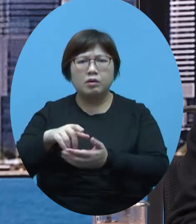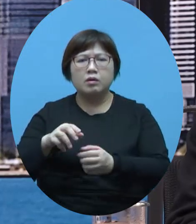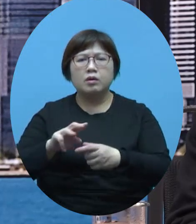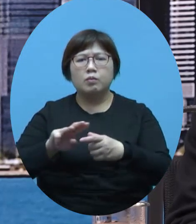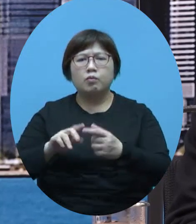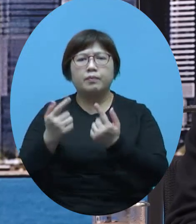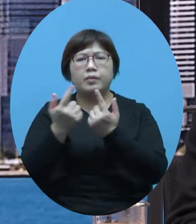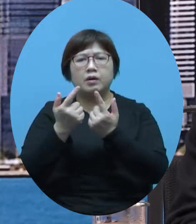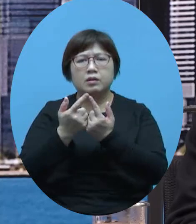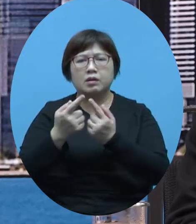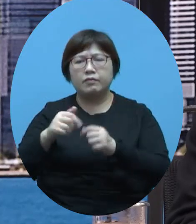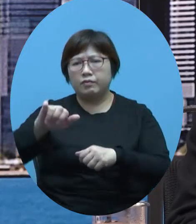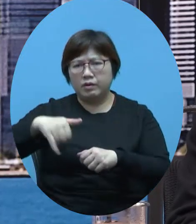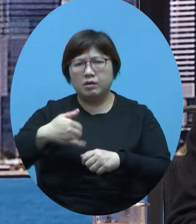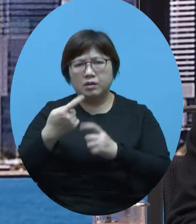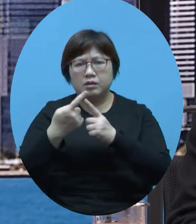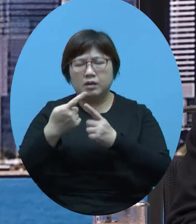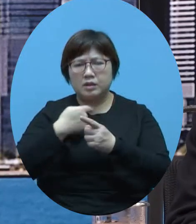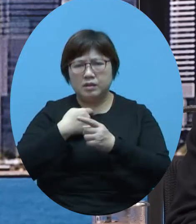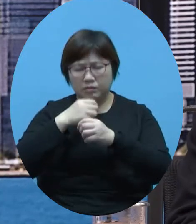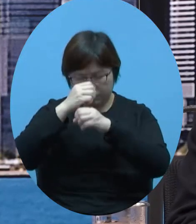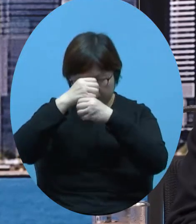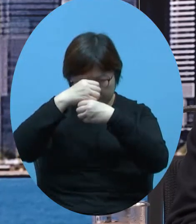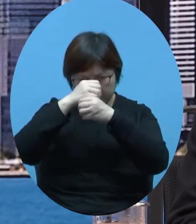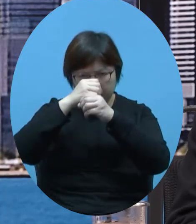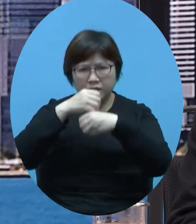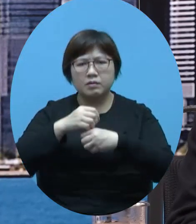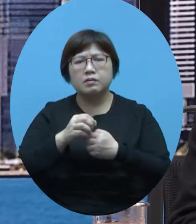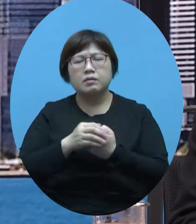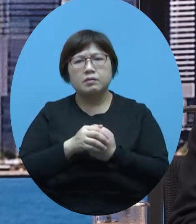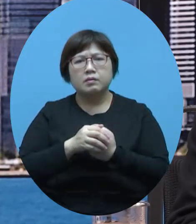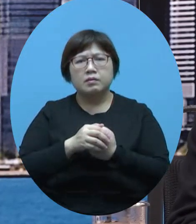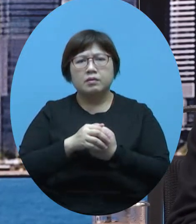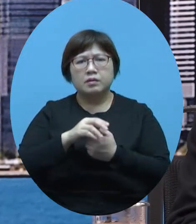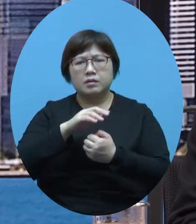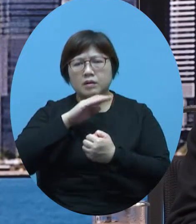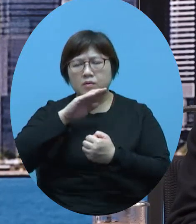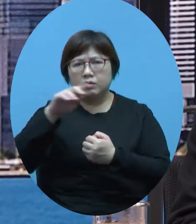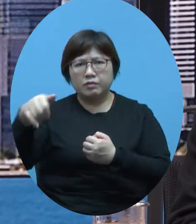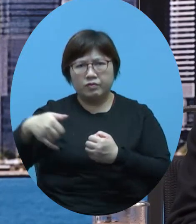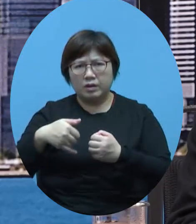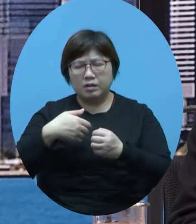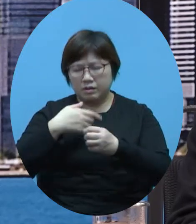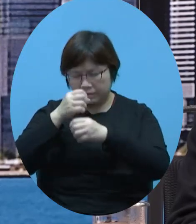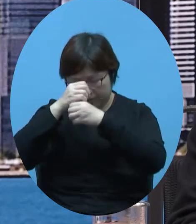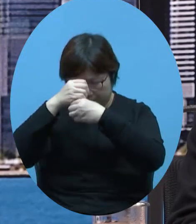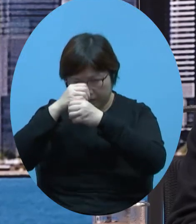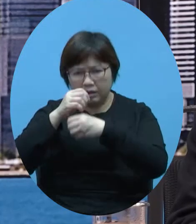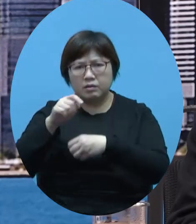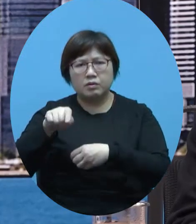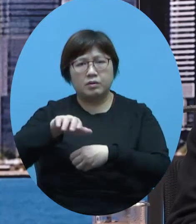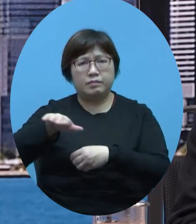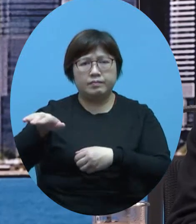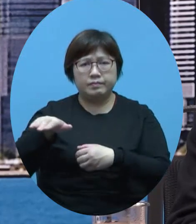省翻嚟嘅人士嘅嚇，咁咧就等佢哋都可以做一個檢測，然後咧就佢哋即係